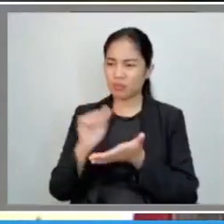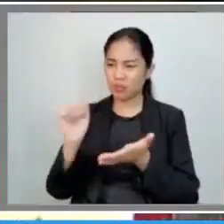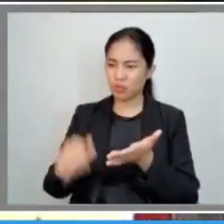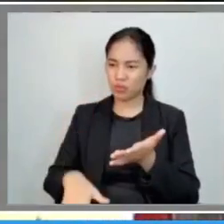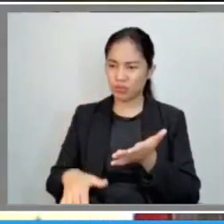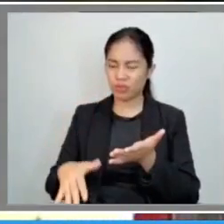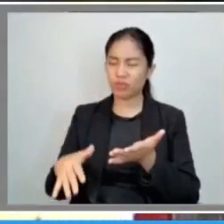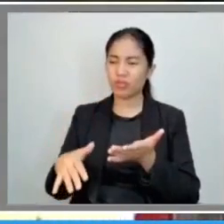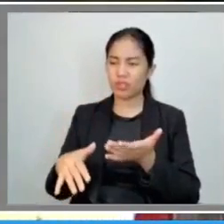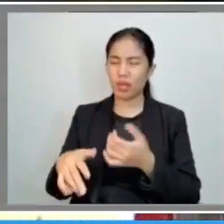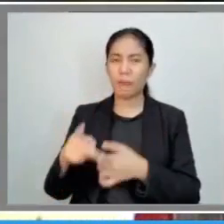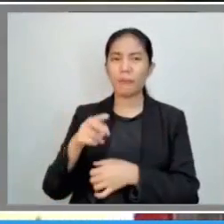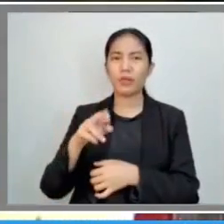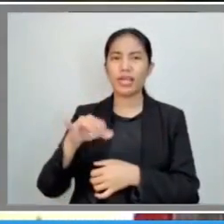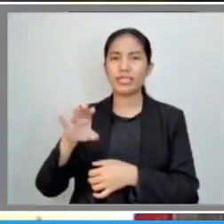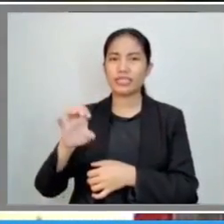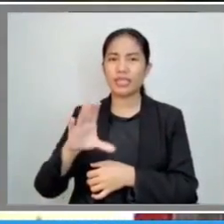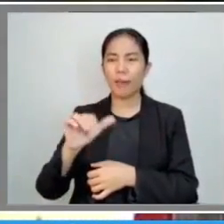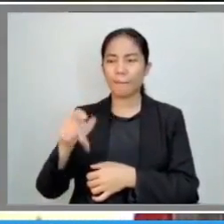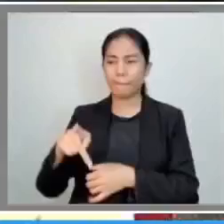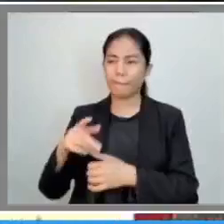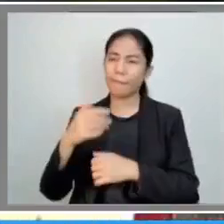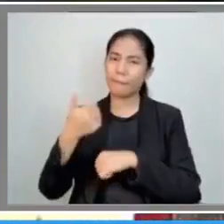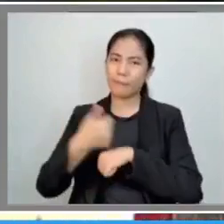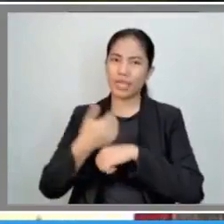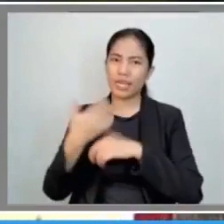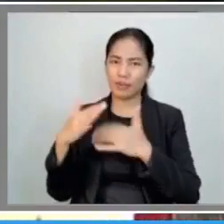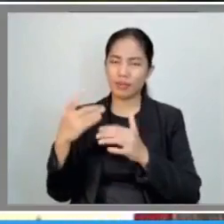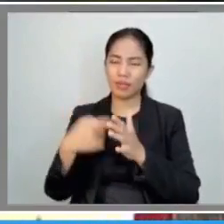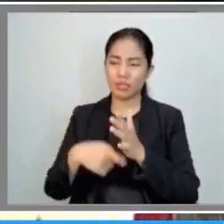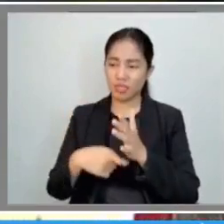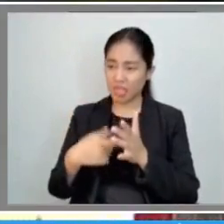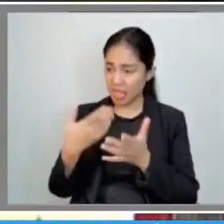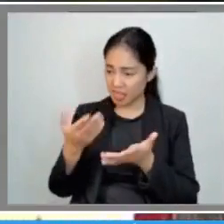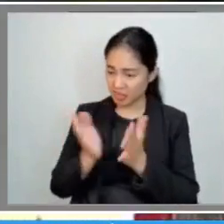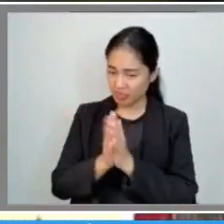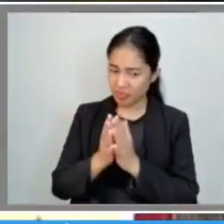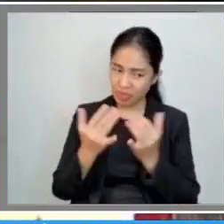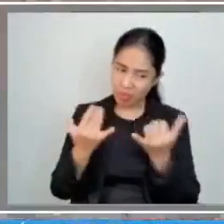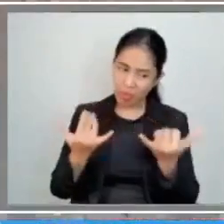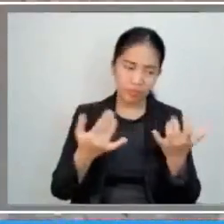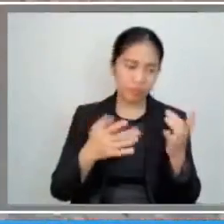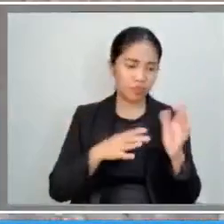Ang tanong, bababa na kaya ng tuloy-tuloy o tataas ba?